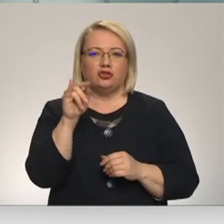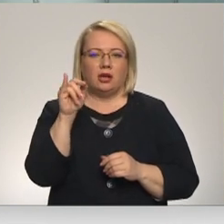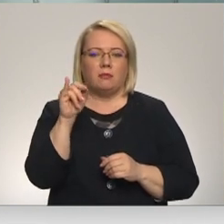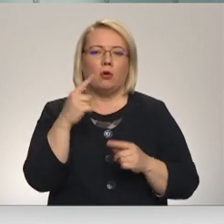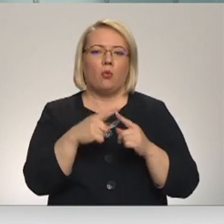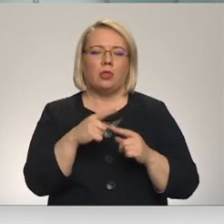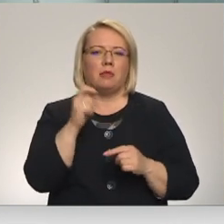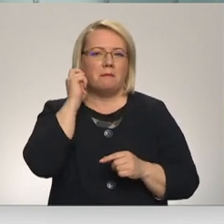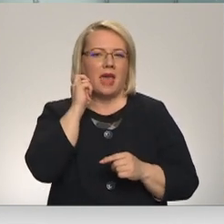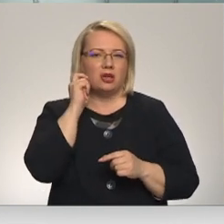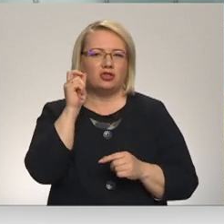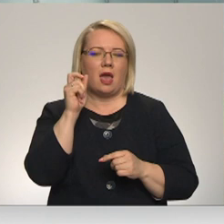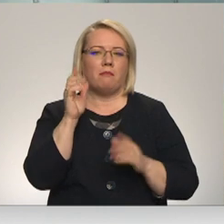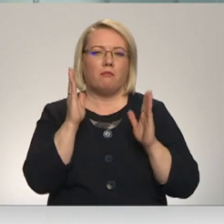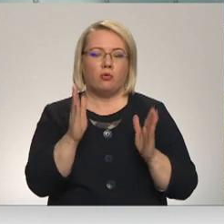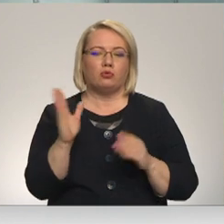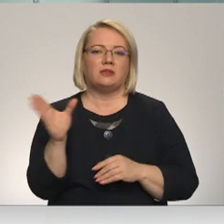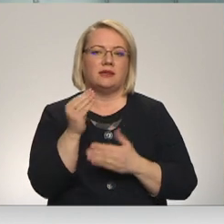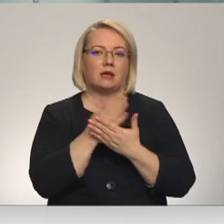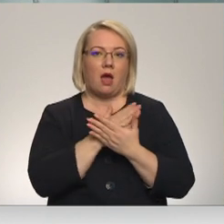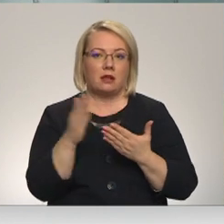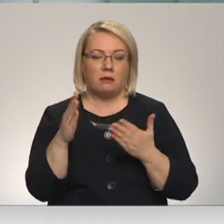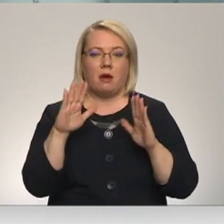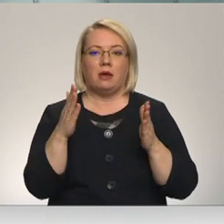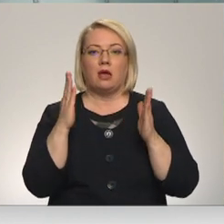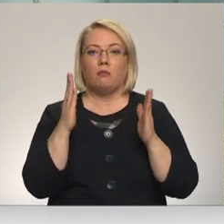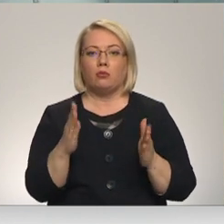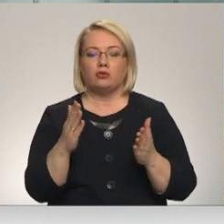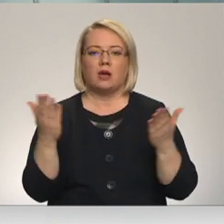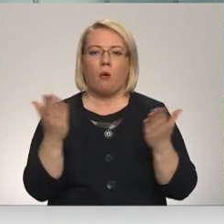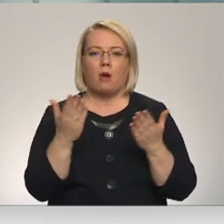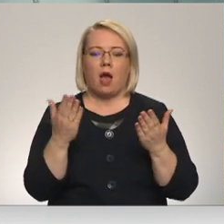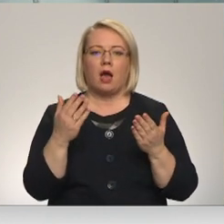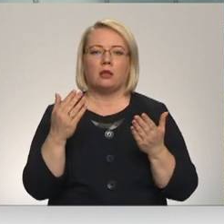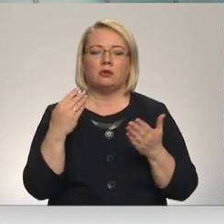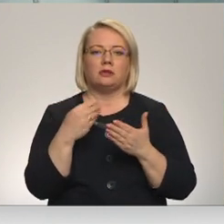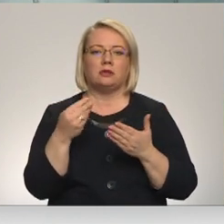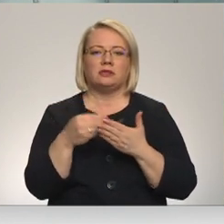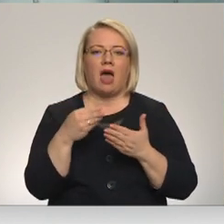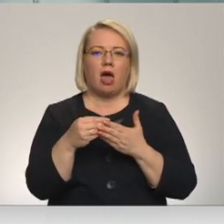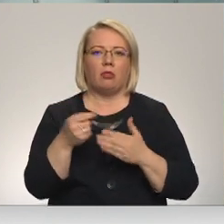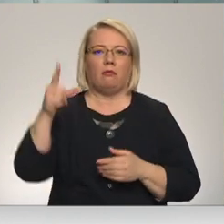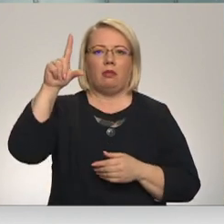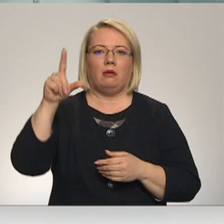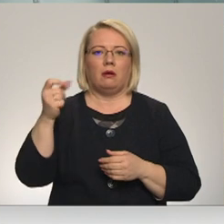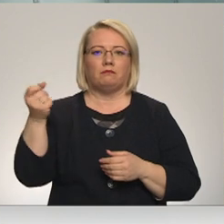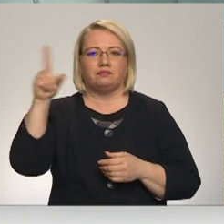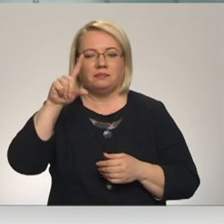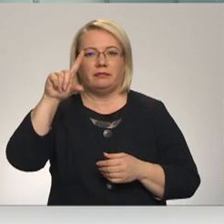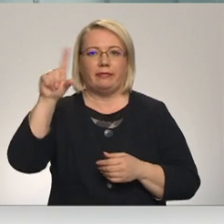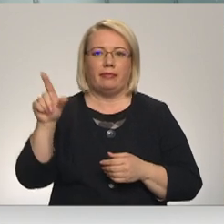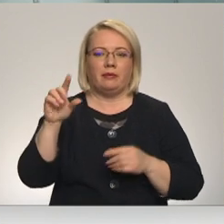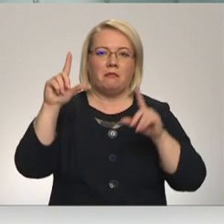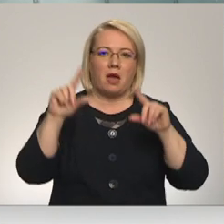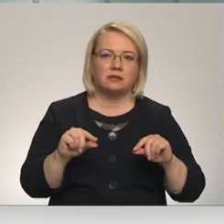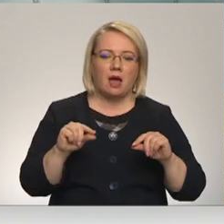un miežiem, ja tad viss būs kārtībā, bet ja būs kaut kādas šūpošanās atkal cenu, ko mēs esam jau piedzīvojuši